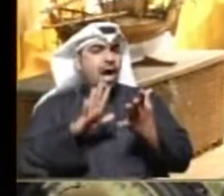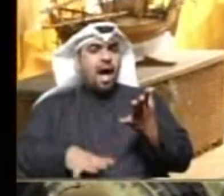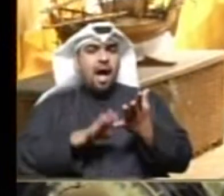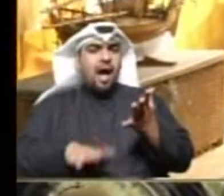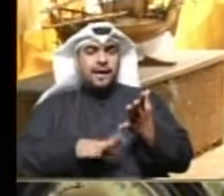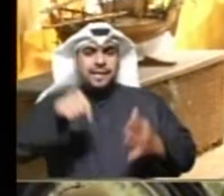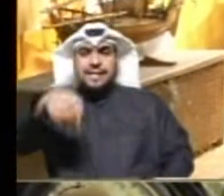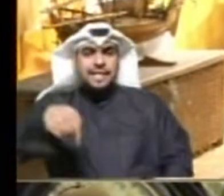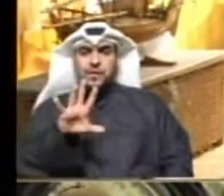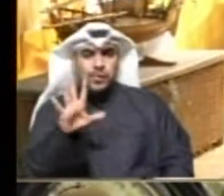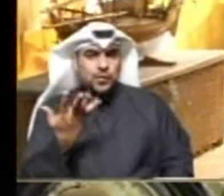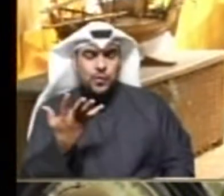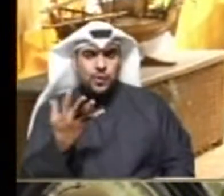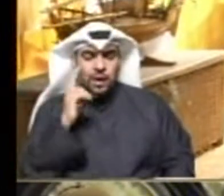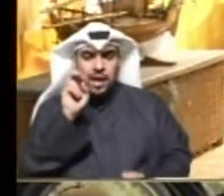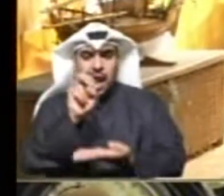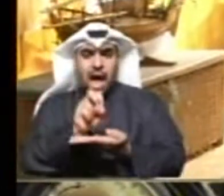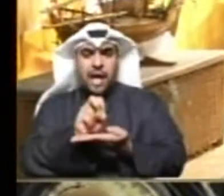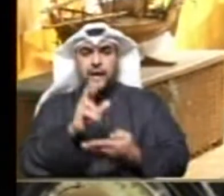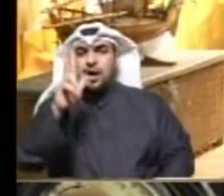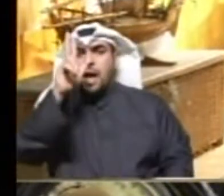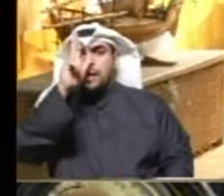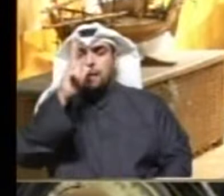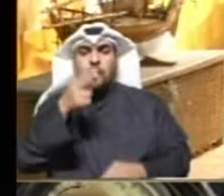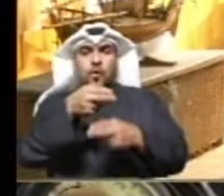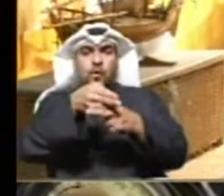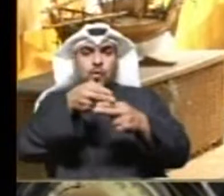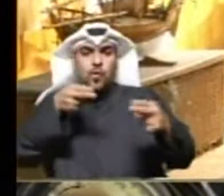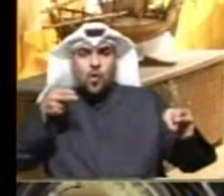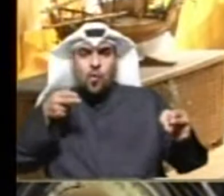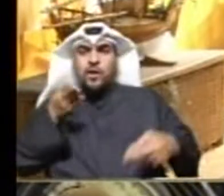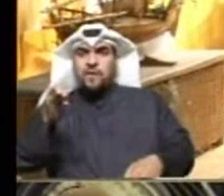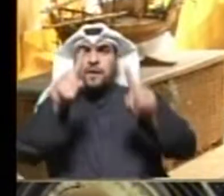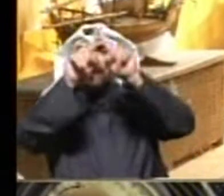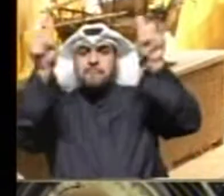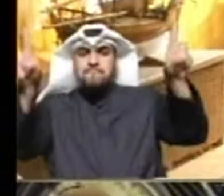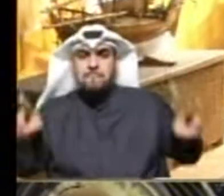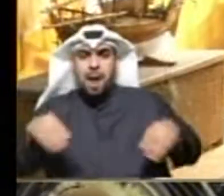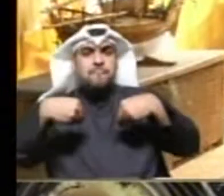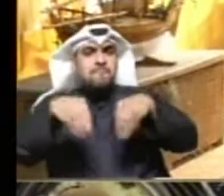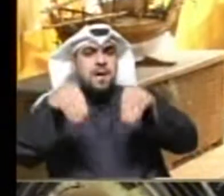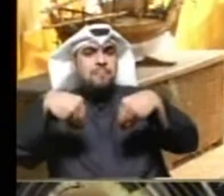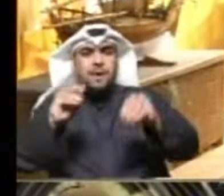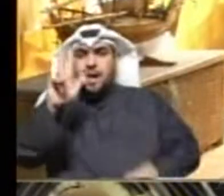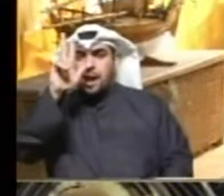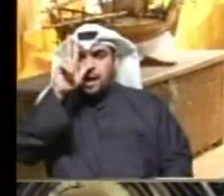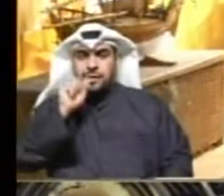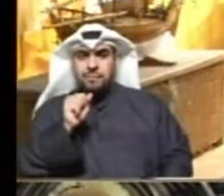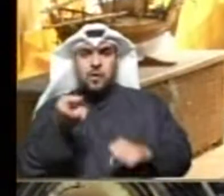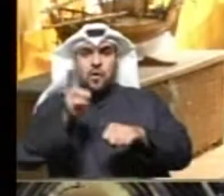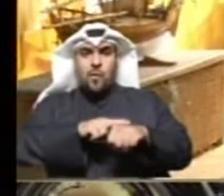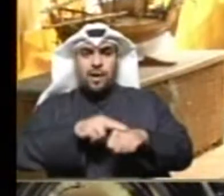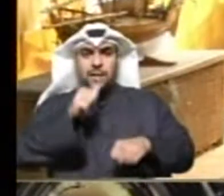قرية يسمونها الكويت القديمة اللي في كشك مبارك، كل شيء الناحية الثانية كذلك،